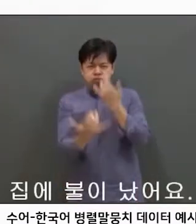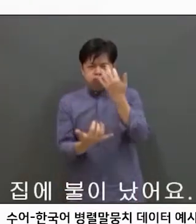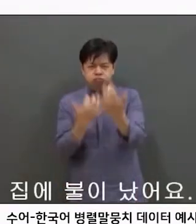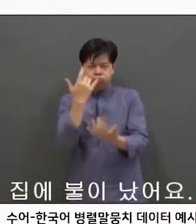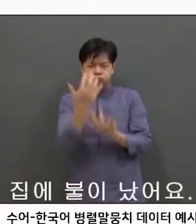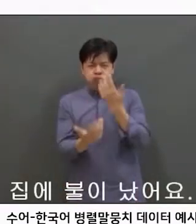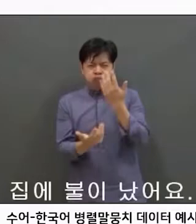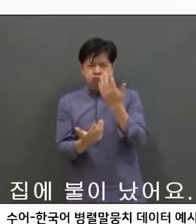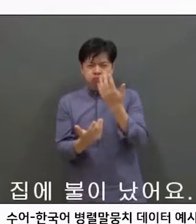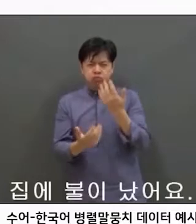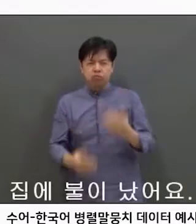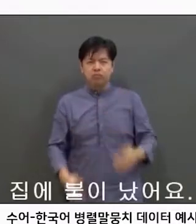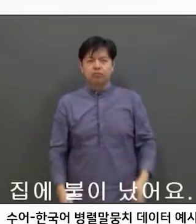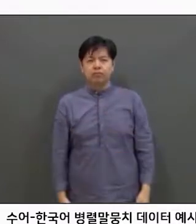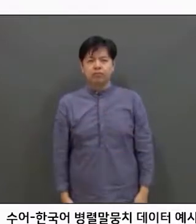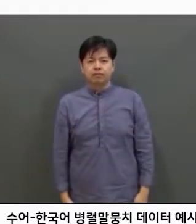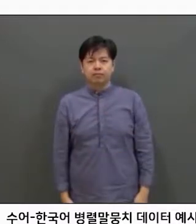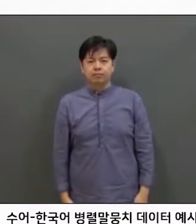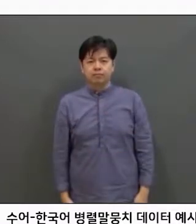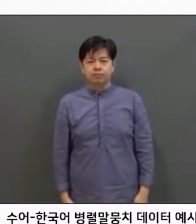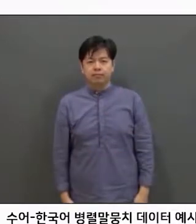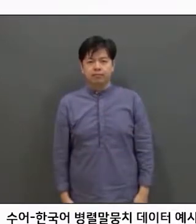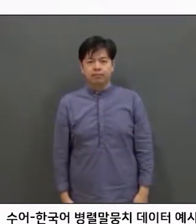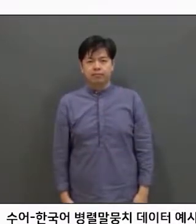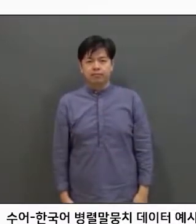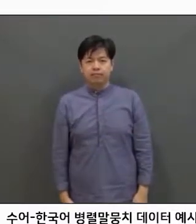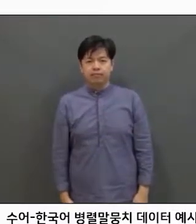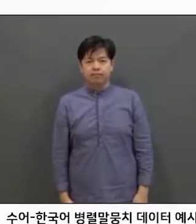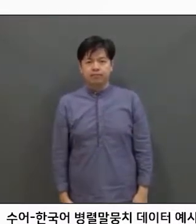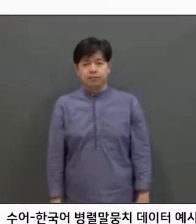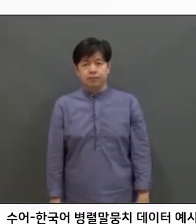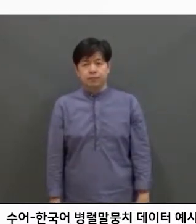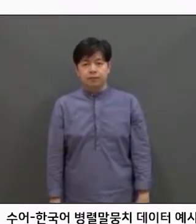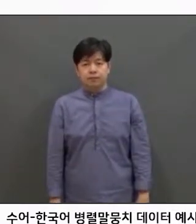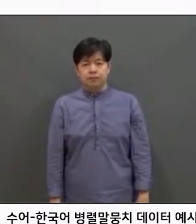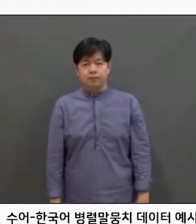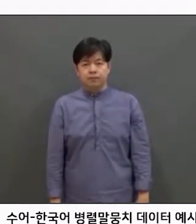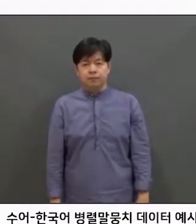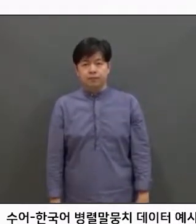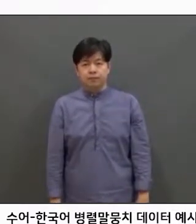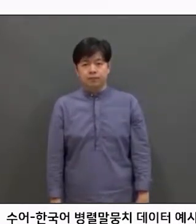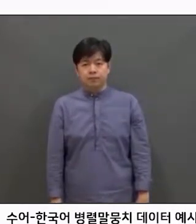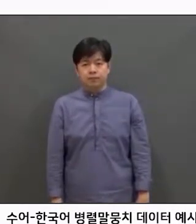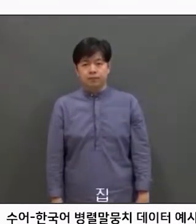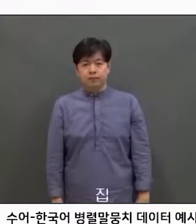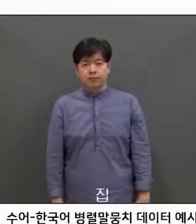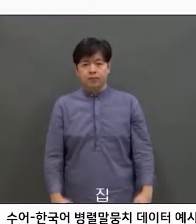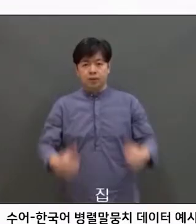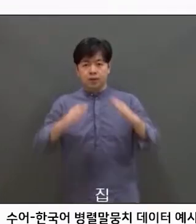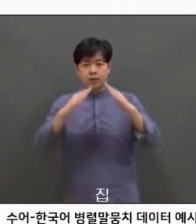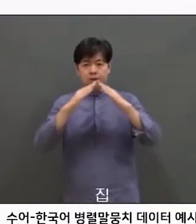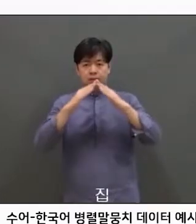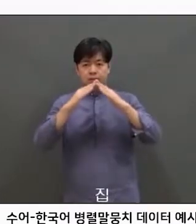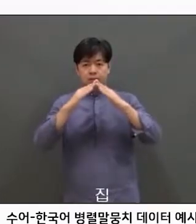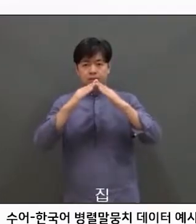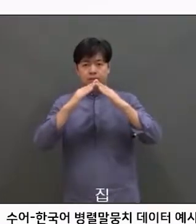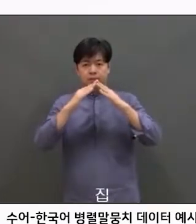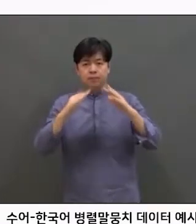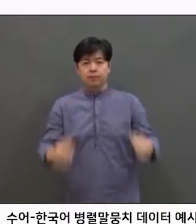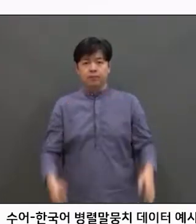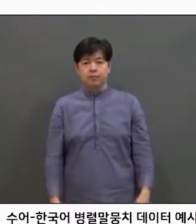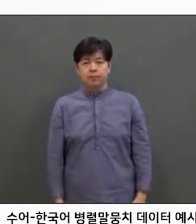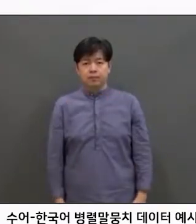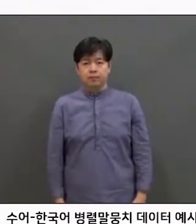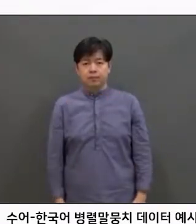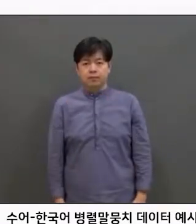수어 한국어 병렬 말뭉치 데이터입니다. 한국 수어와 한국어 사이의 연관관계를 학습하기 위한 목적의 데이터고요.